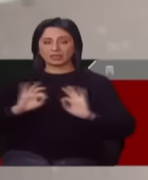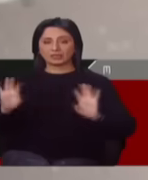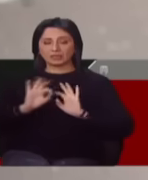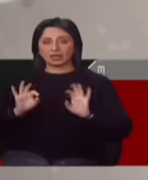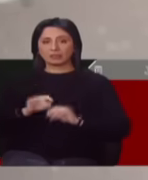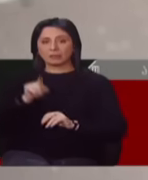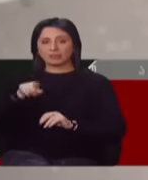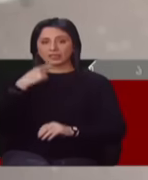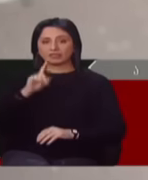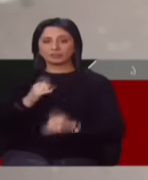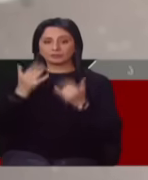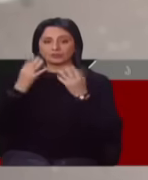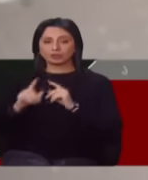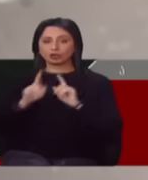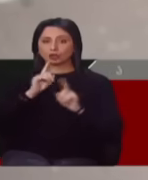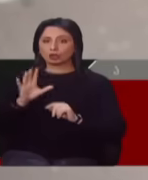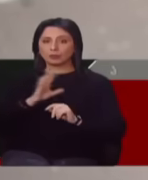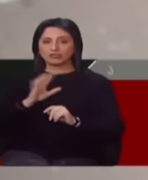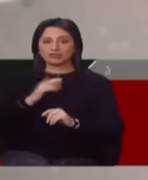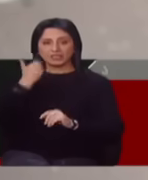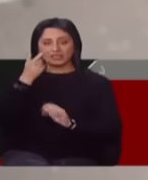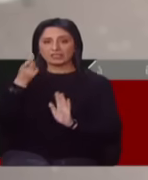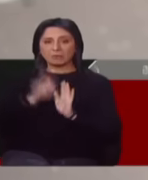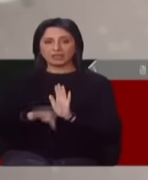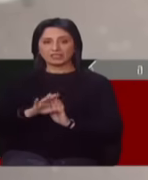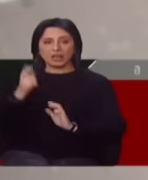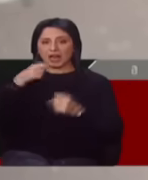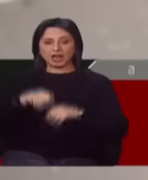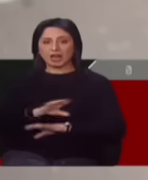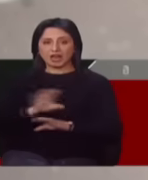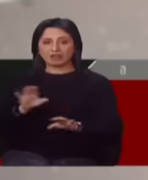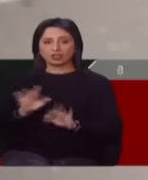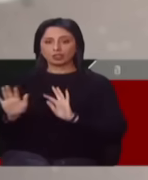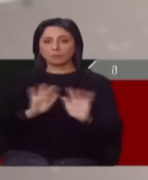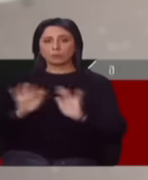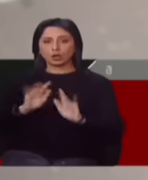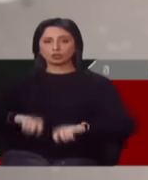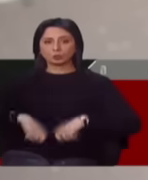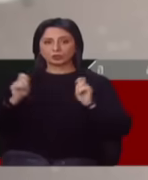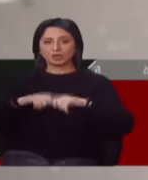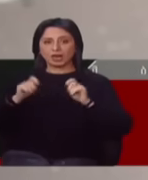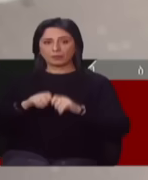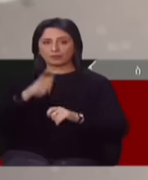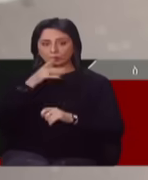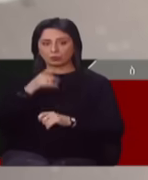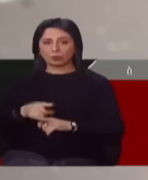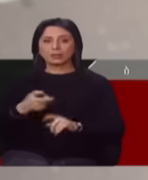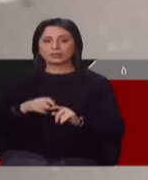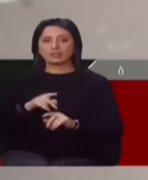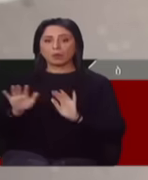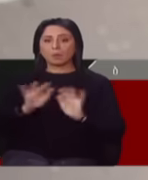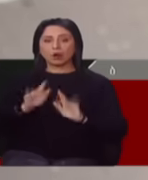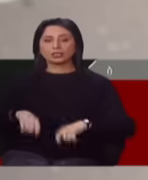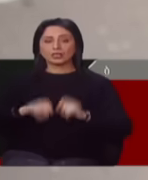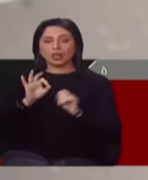განცხადებები. მათ თქვეს, რომ დღევანდელი ხდომა იყო სამარცხვინო, არალეგიტიმური და პროცედურული დარღვევების ფონზე წარიმართა. რაც შეეხება